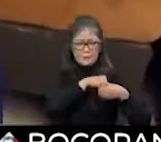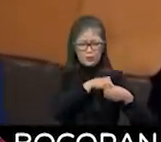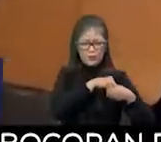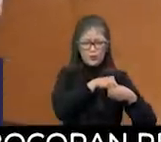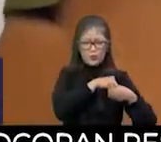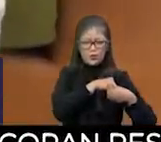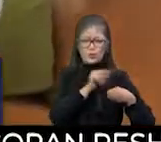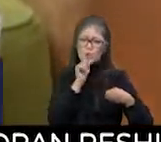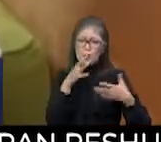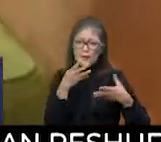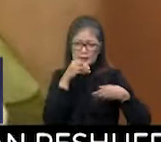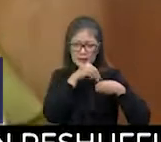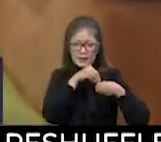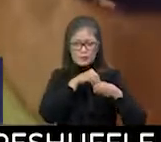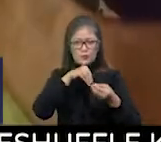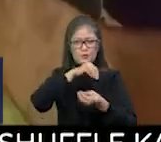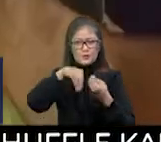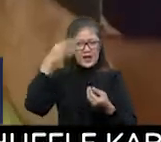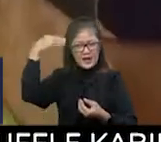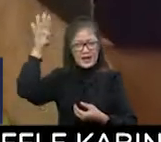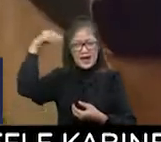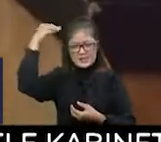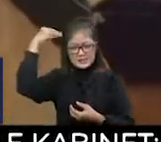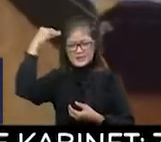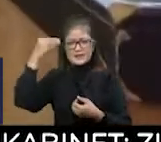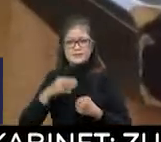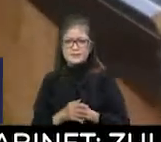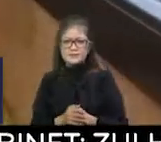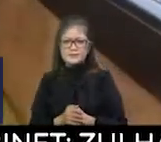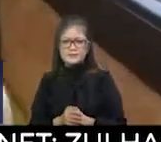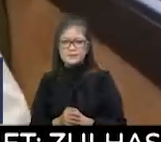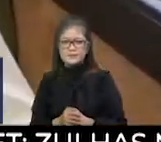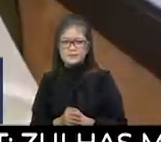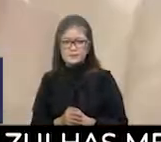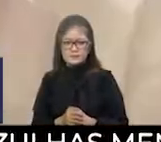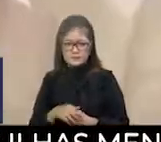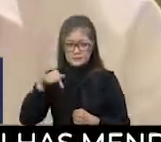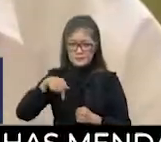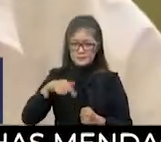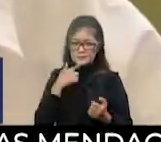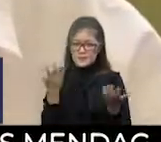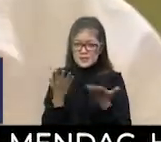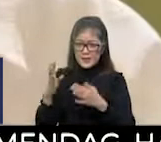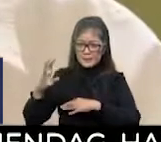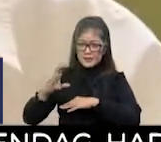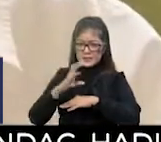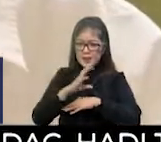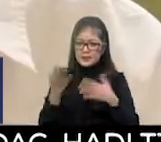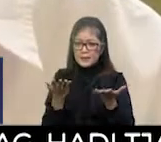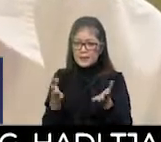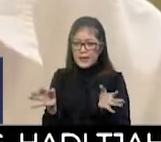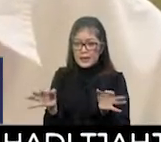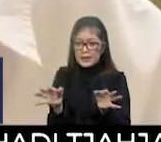haji. Sehari-hari Kang Eme kerap mangkal di depan kantor pos Kadipaten Majalengka, Jawa Barat. Ngebecak,